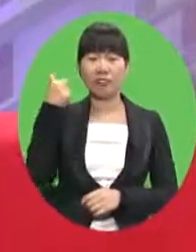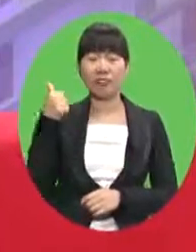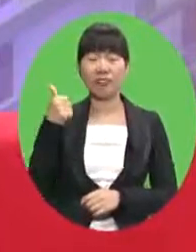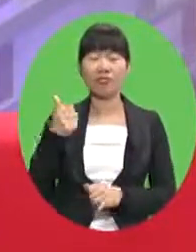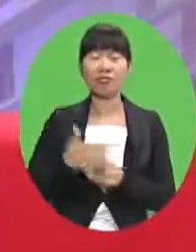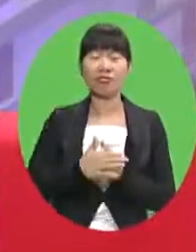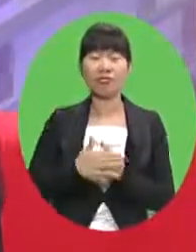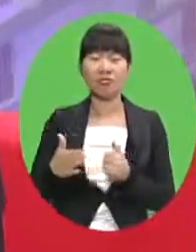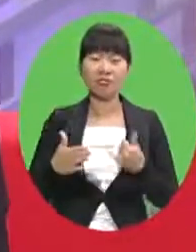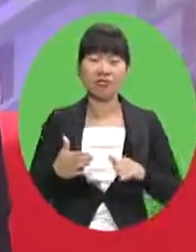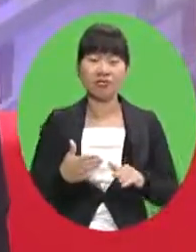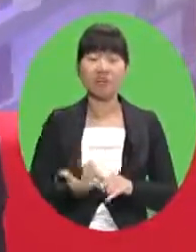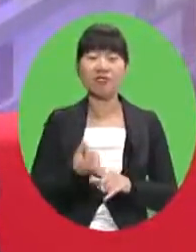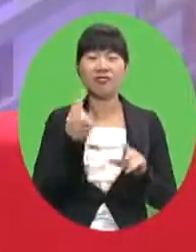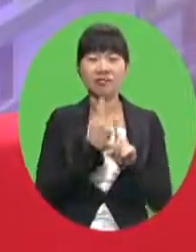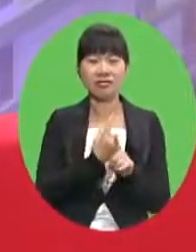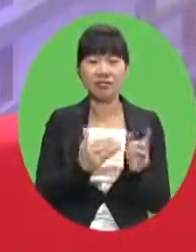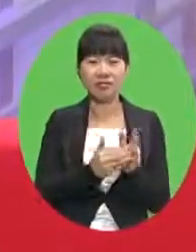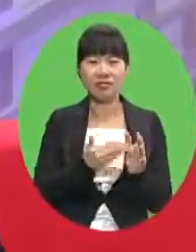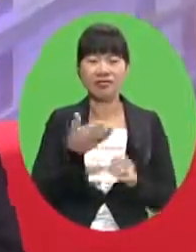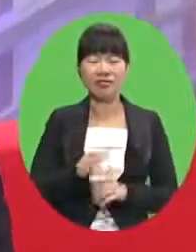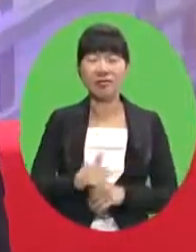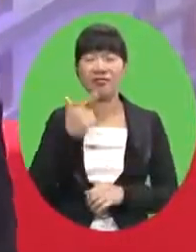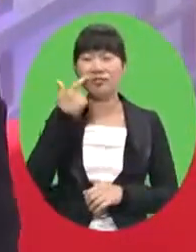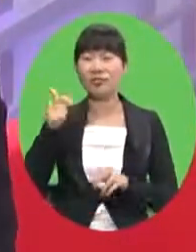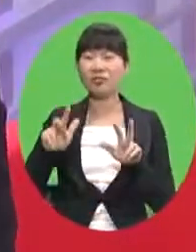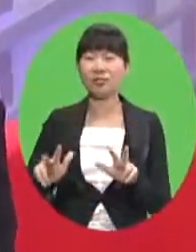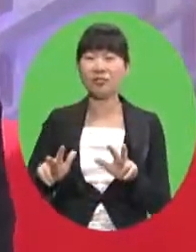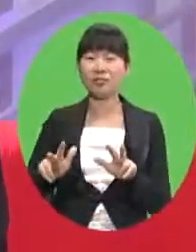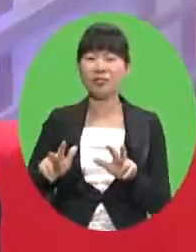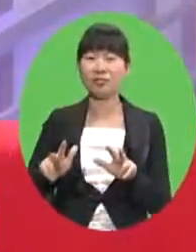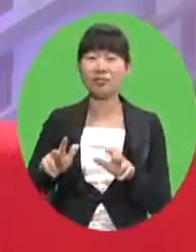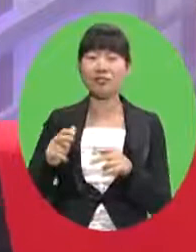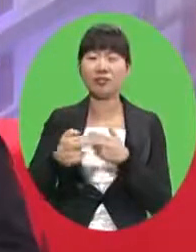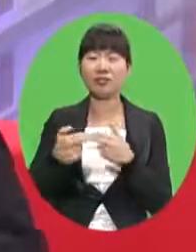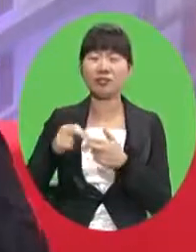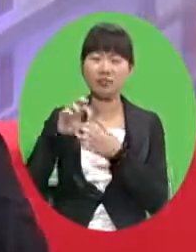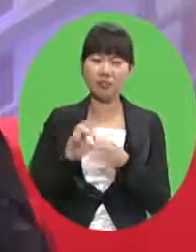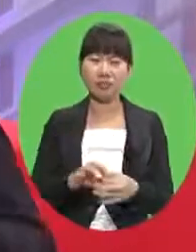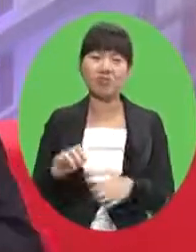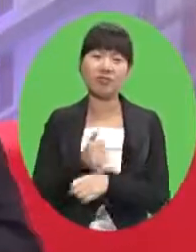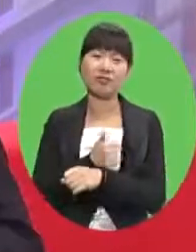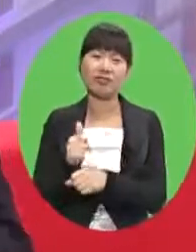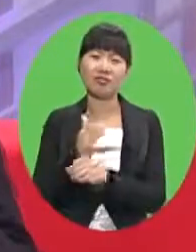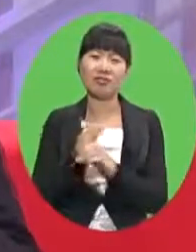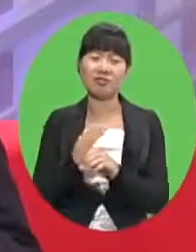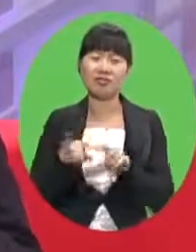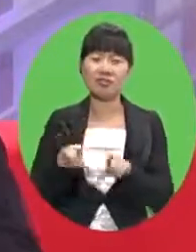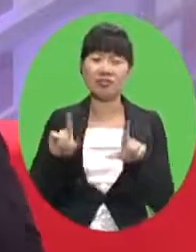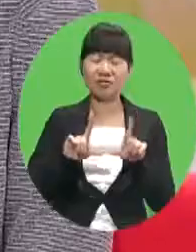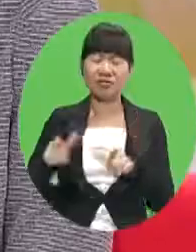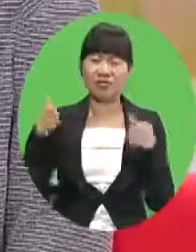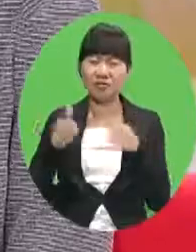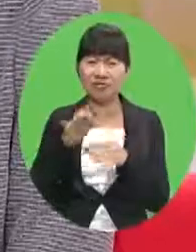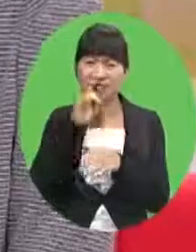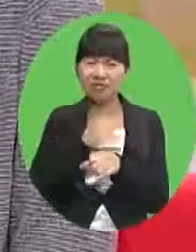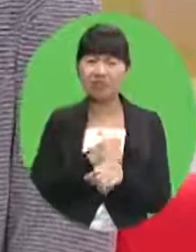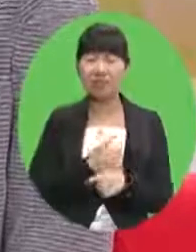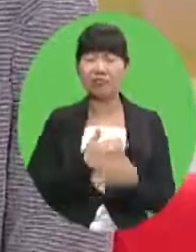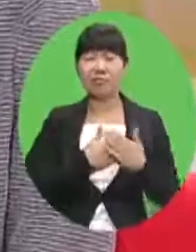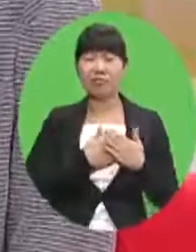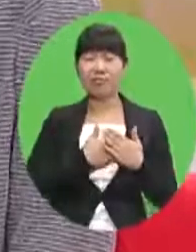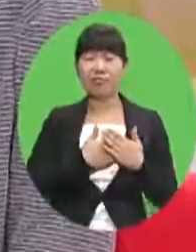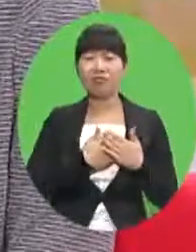그렇죠. 그래서 아이는 금방 치료가 됐는데 아빠는 지금까지도 다니십니다. 너무 일상생활에서 집중이 잘 안 돼요. 가슴이